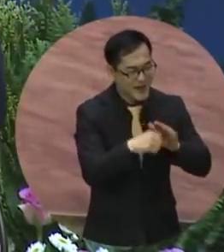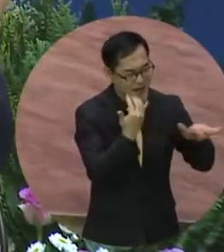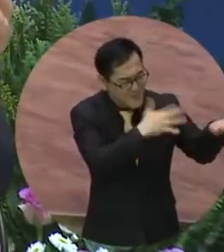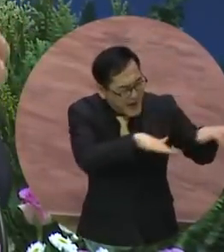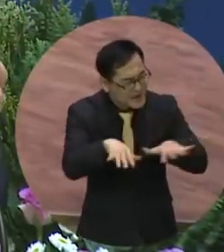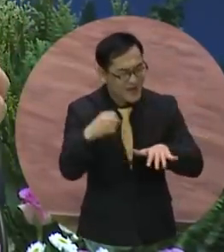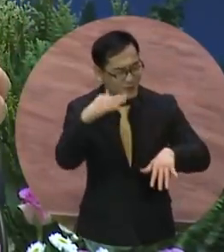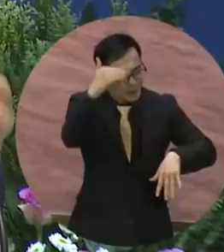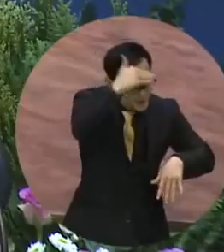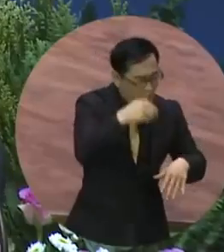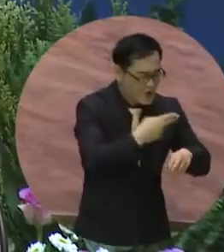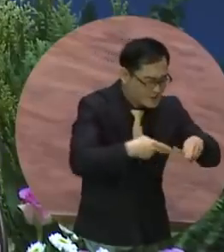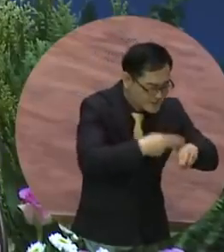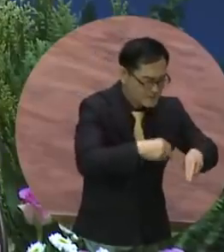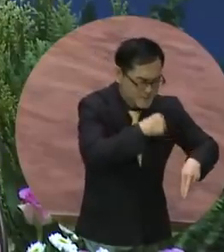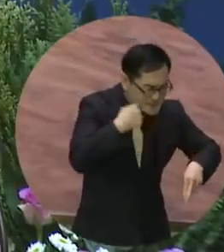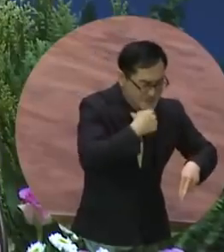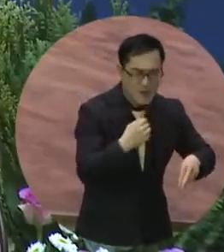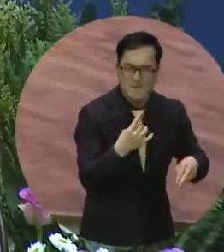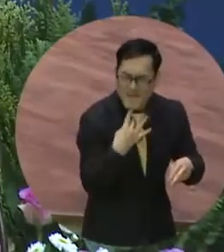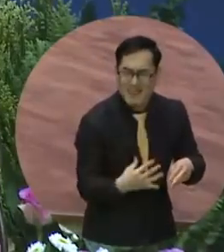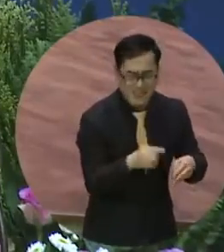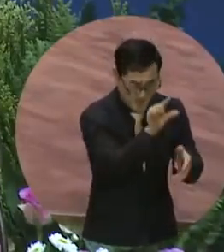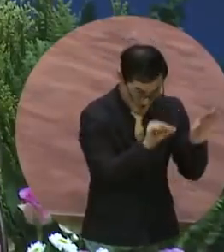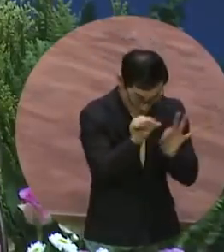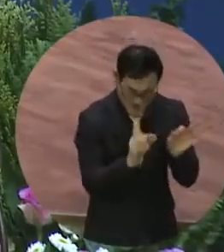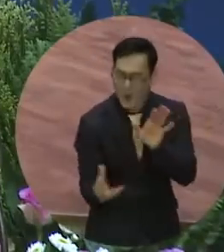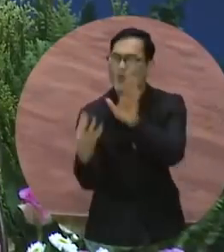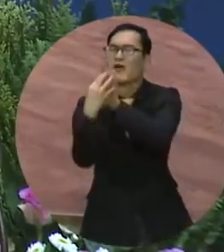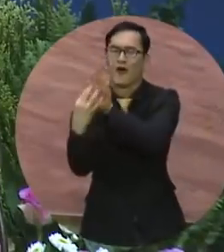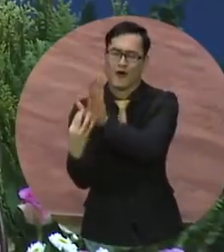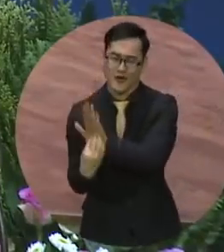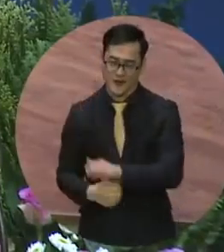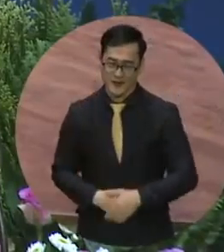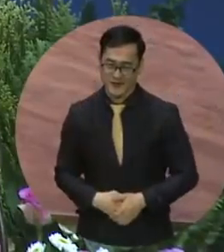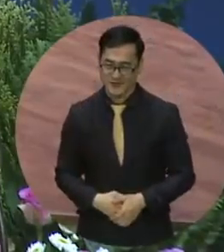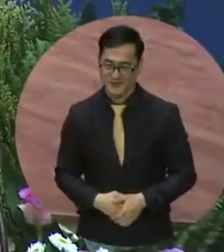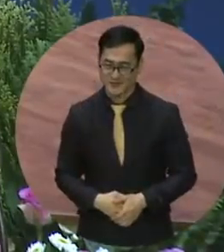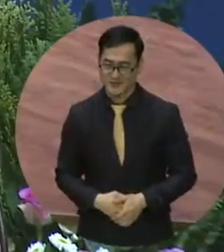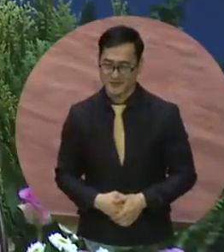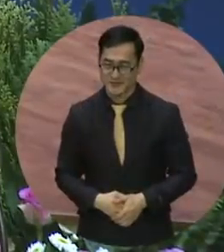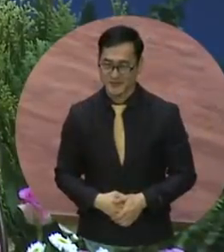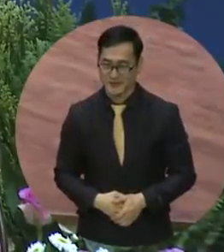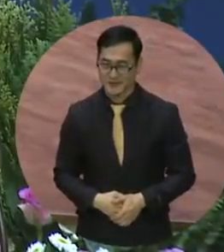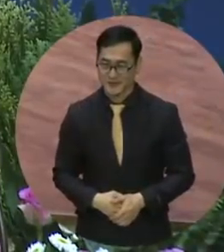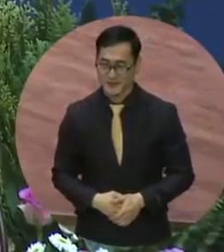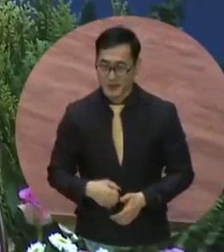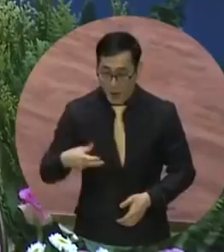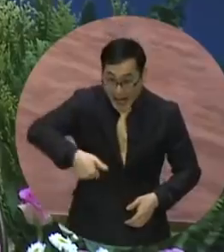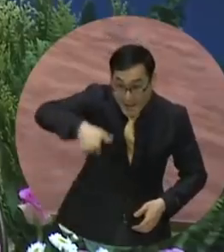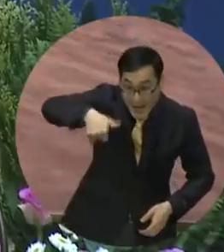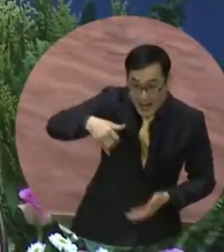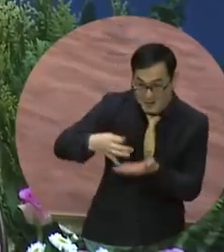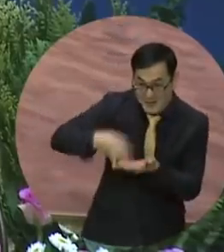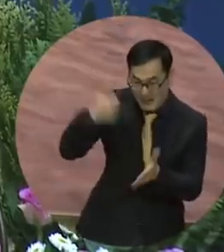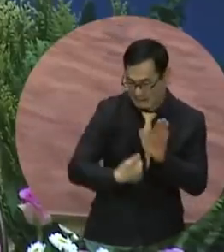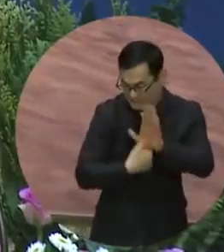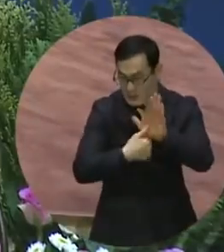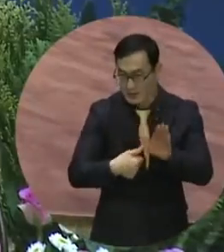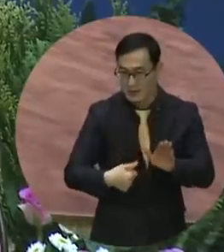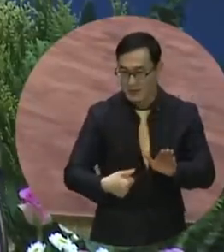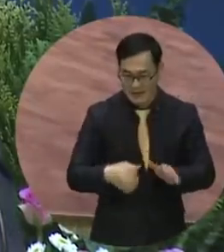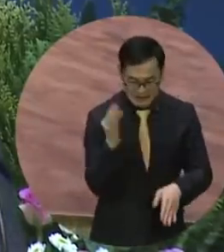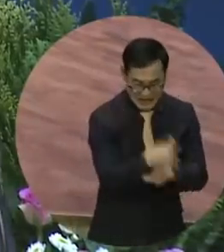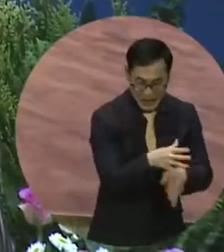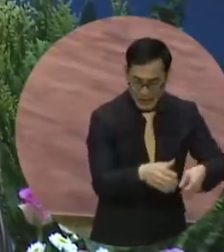올립니다. 그리고 뭐 자기가 막 힘들게 일어나고 어떻게 구한 그 귀한 명품들 이런 거 막 자랑스러워 하면서